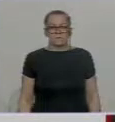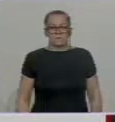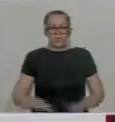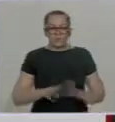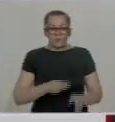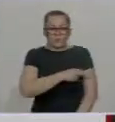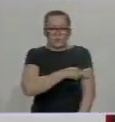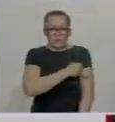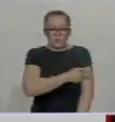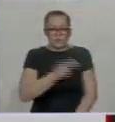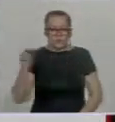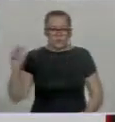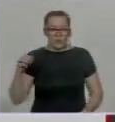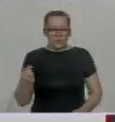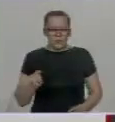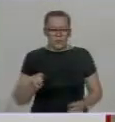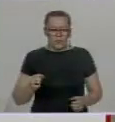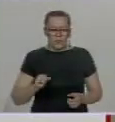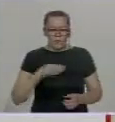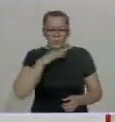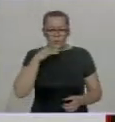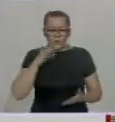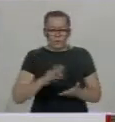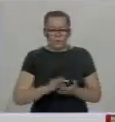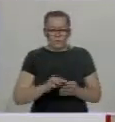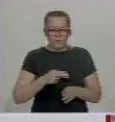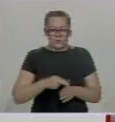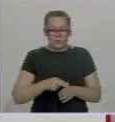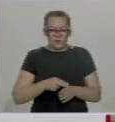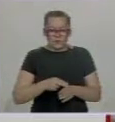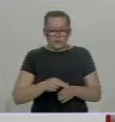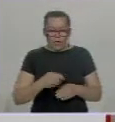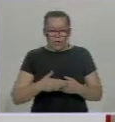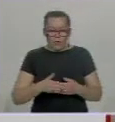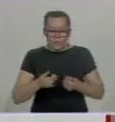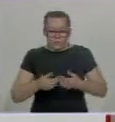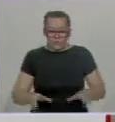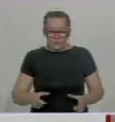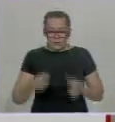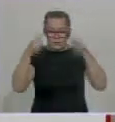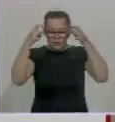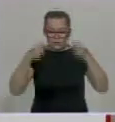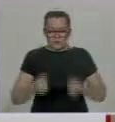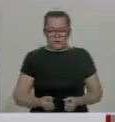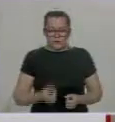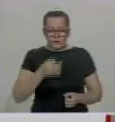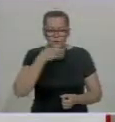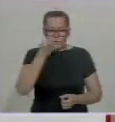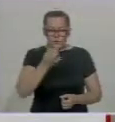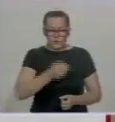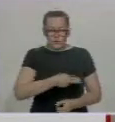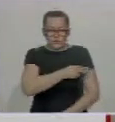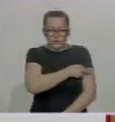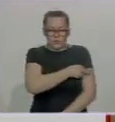Toate spitalele din județul Telorman se confruntă cu deficit de medici, iar riscul desființării unor unități medicale este mare, potrivit reprezentanților